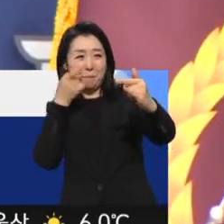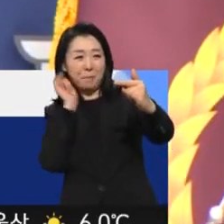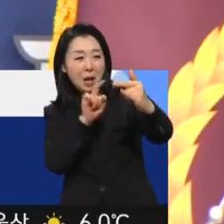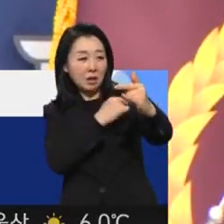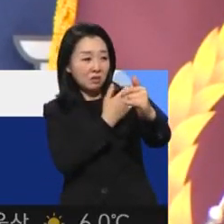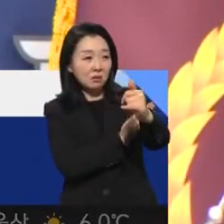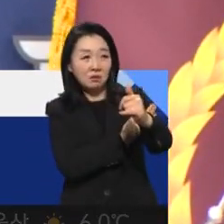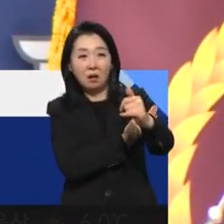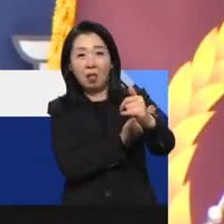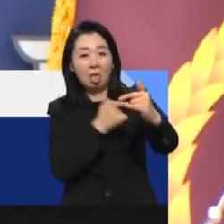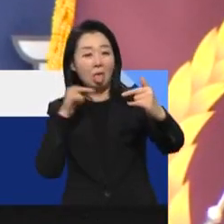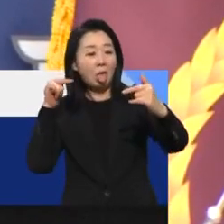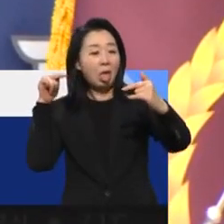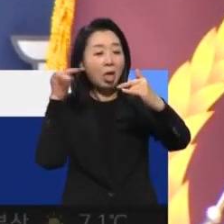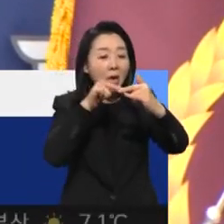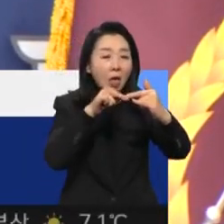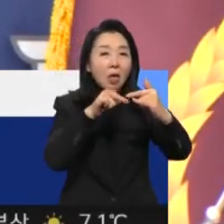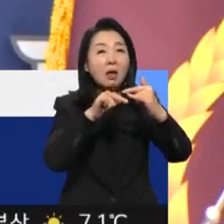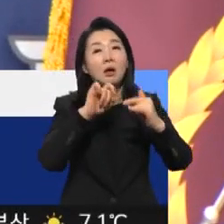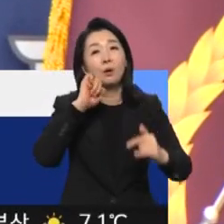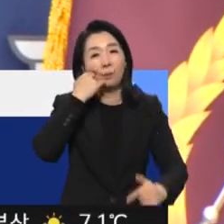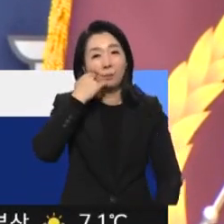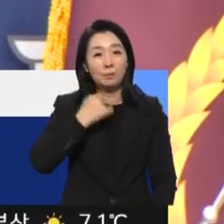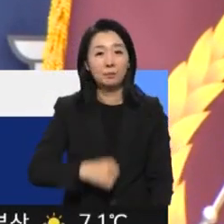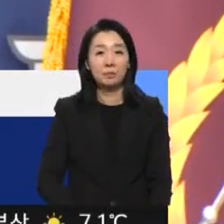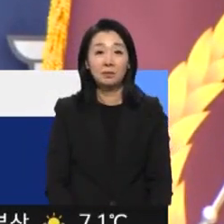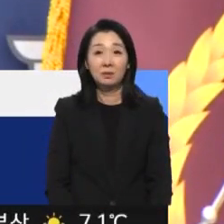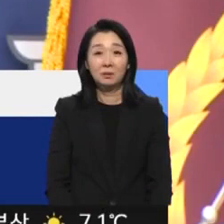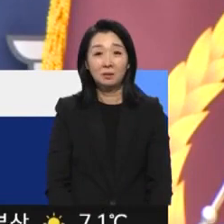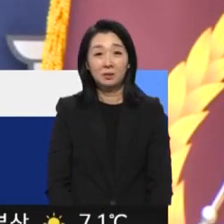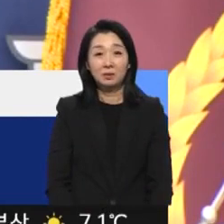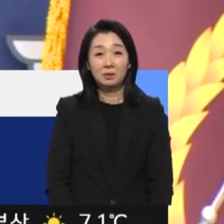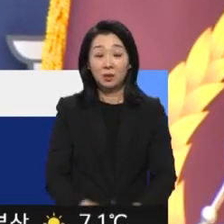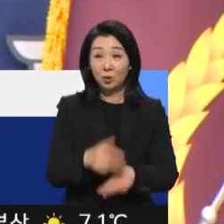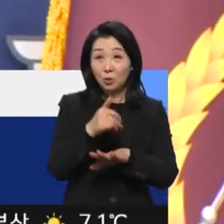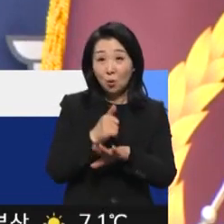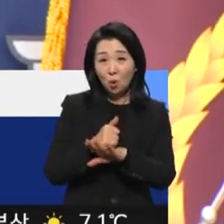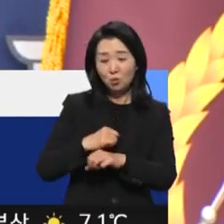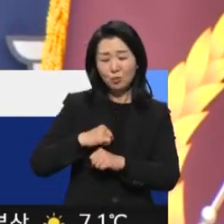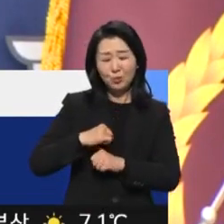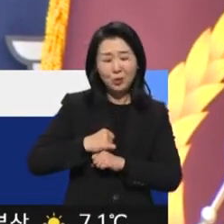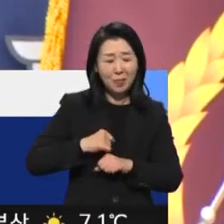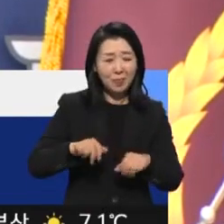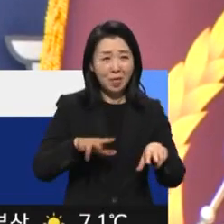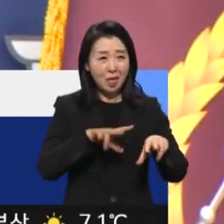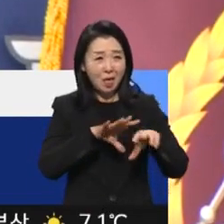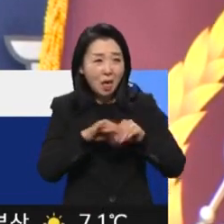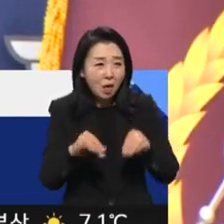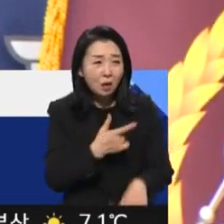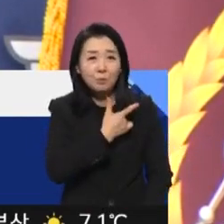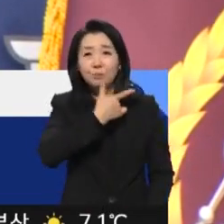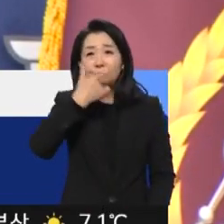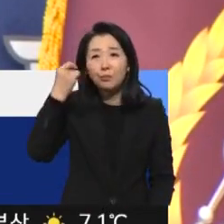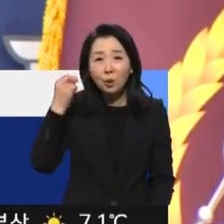능력으로는 격추에 어려움이 있었습니다. 결과적으로 군의 대비태세가 부족했던 점으로 인해